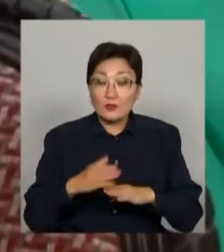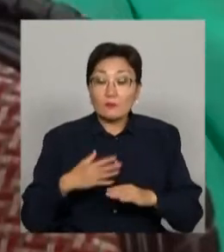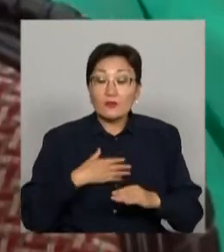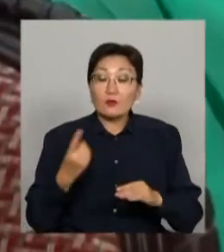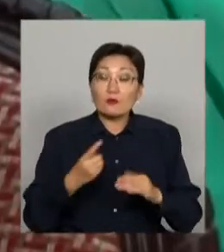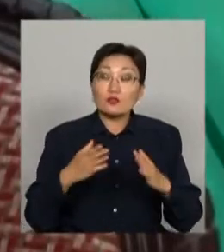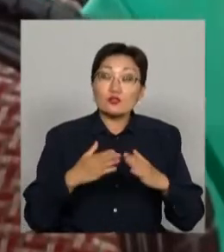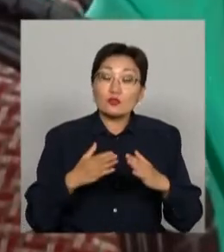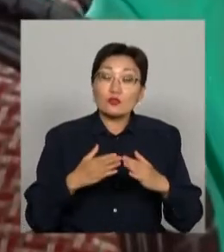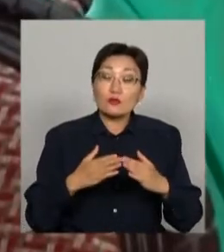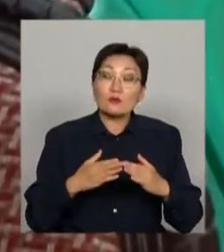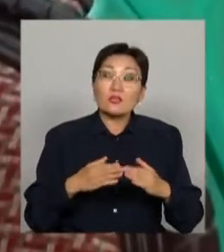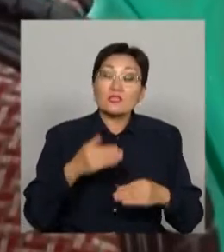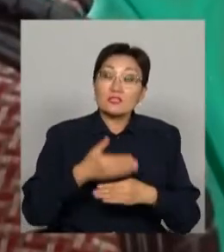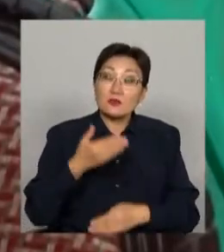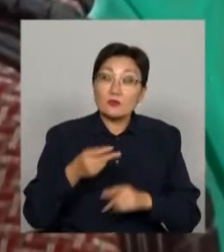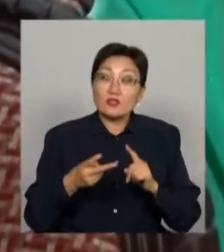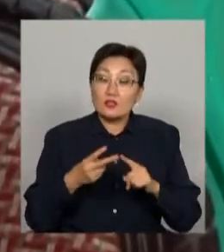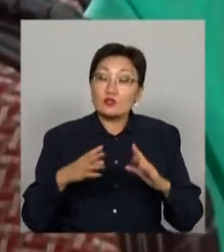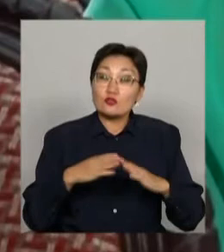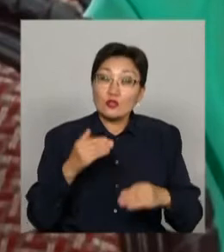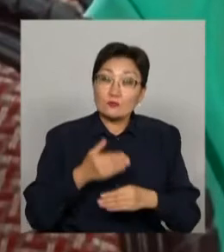Жұрттар айтады, екінші үйіміз сахна дейді ғой.